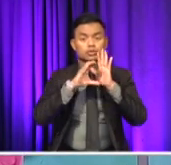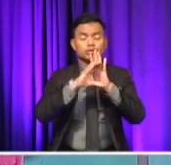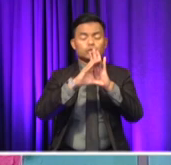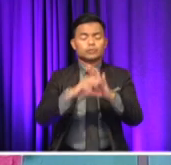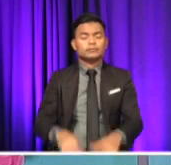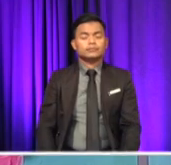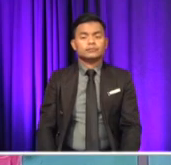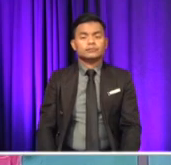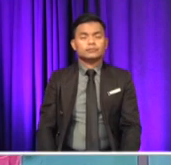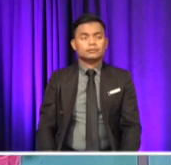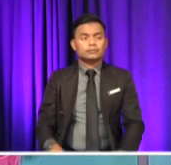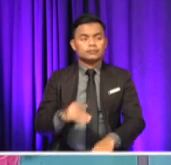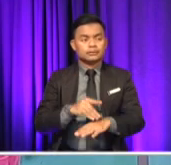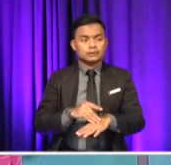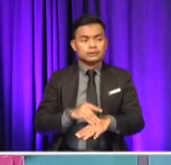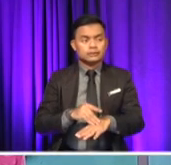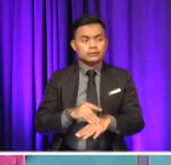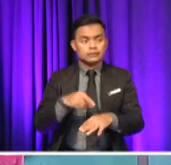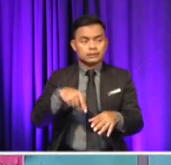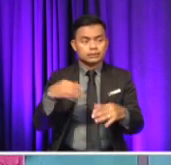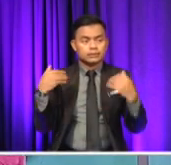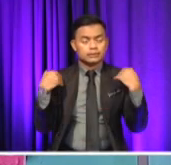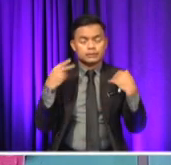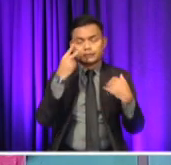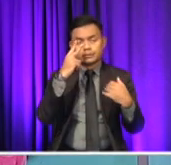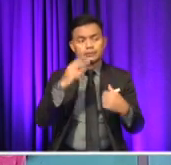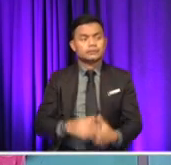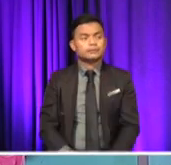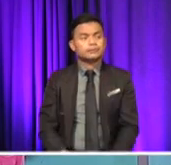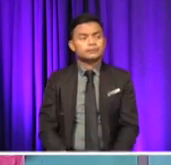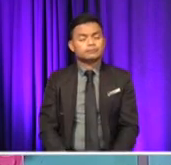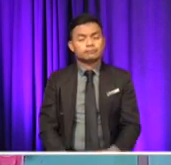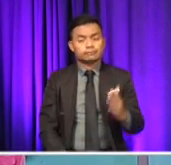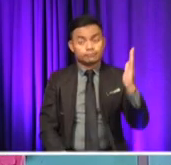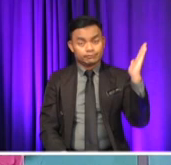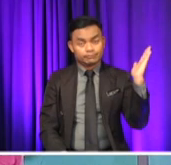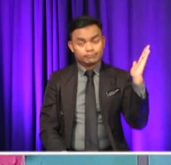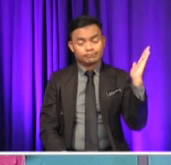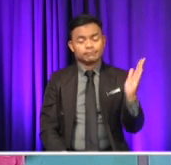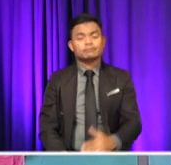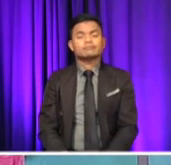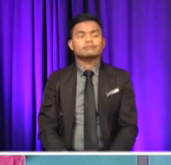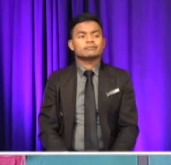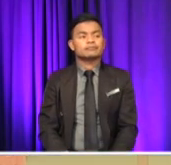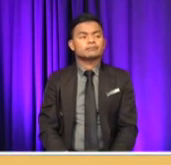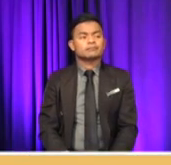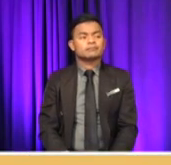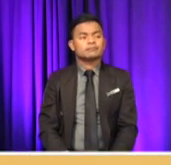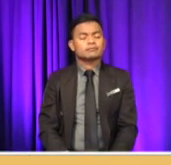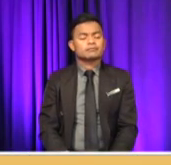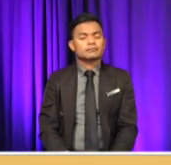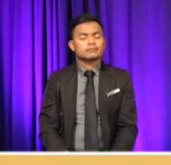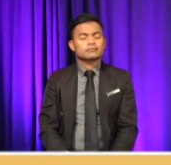studio pun saya dibawa contoh arus Terus yang sebelah kanan tuh oke itu moto arus